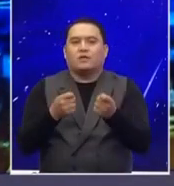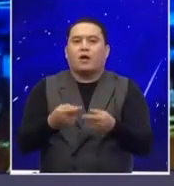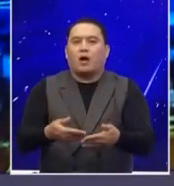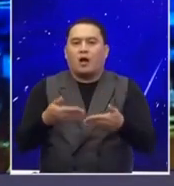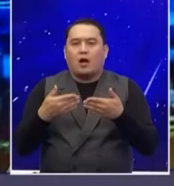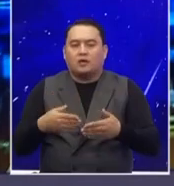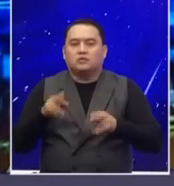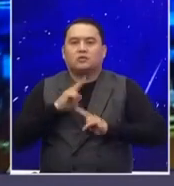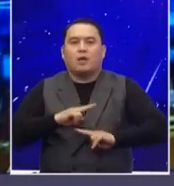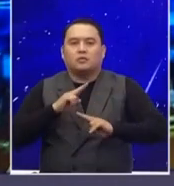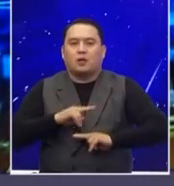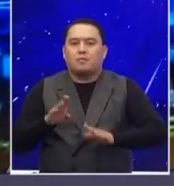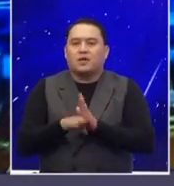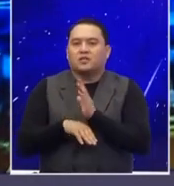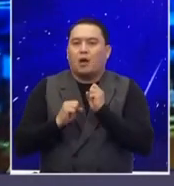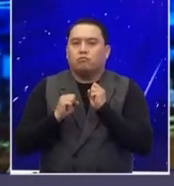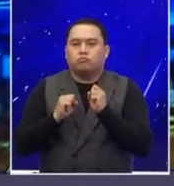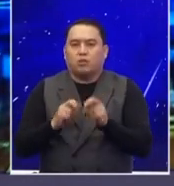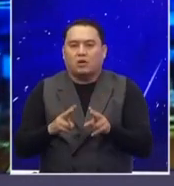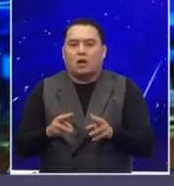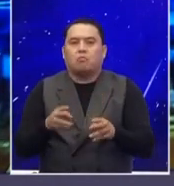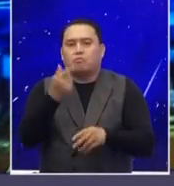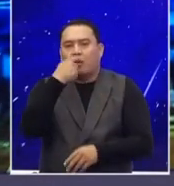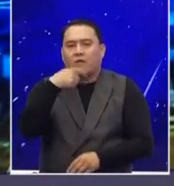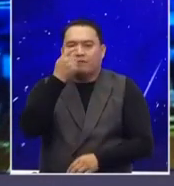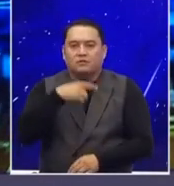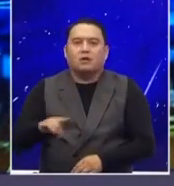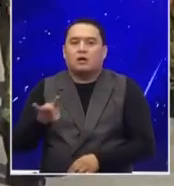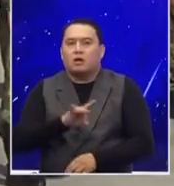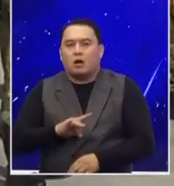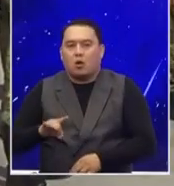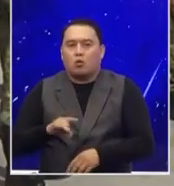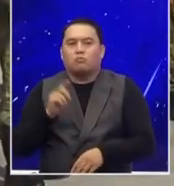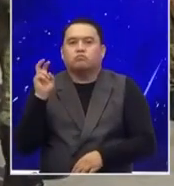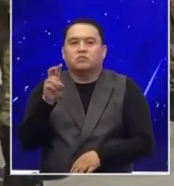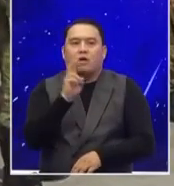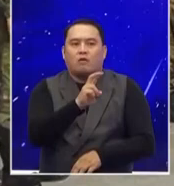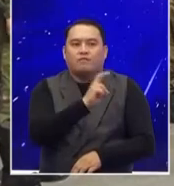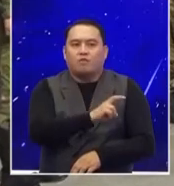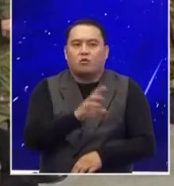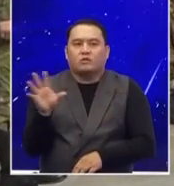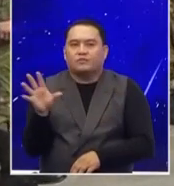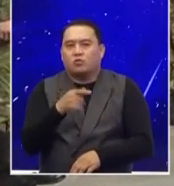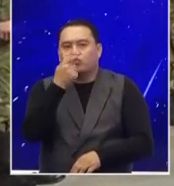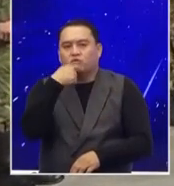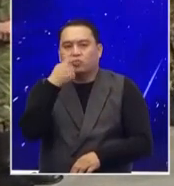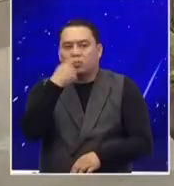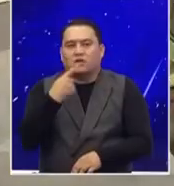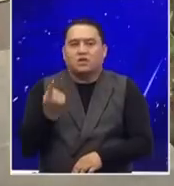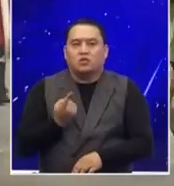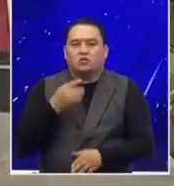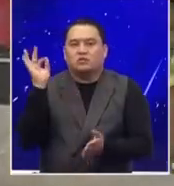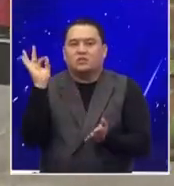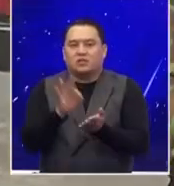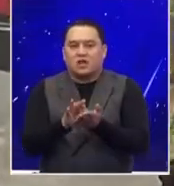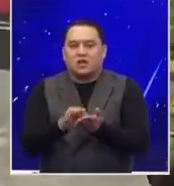один. Сотрудники противопожарной службы Панфиловского района ежедневно совершают подворовые обходы Жаркента с единственной